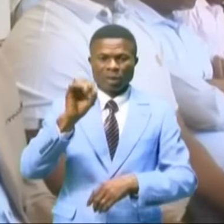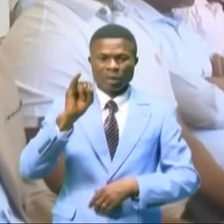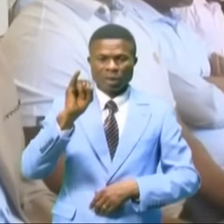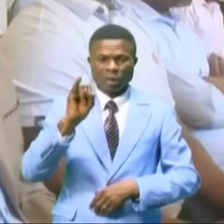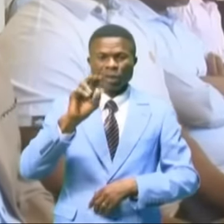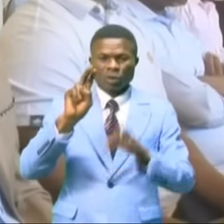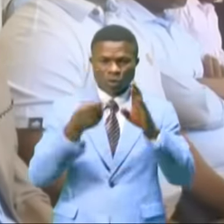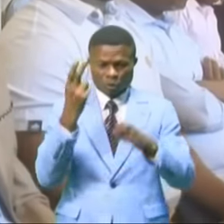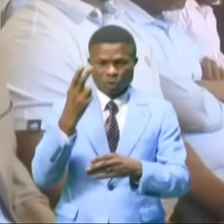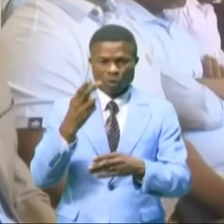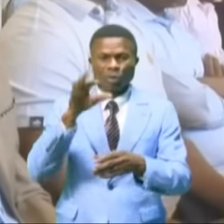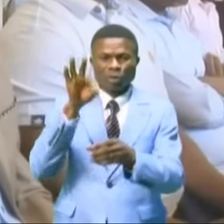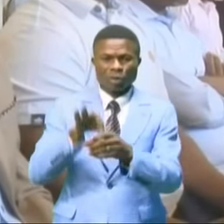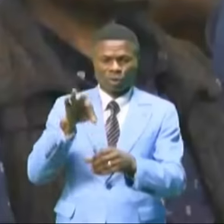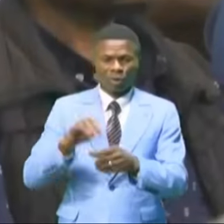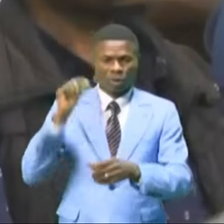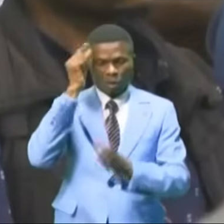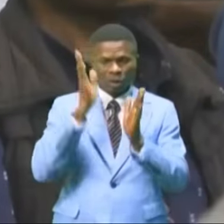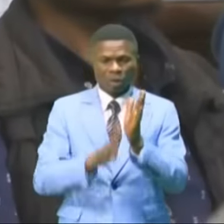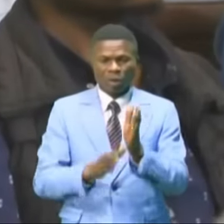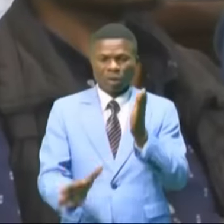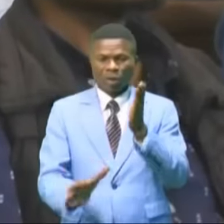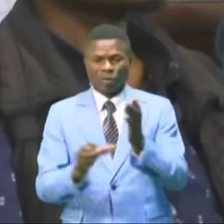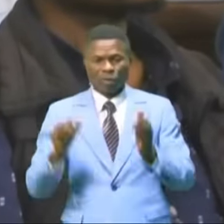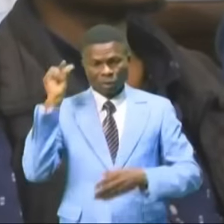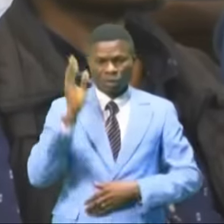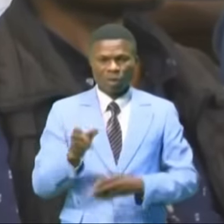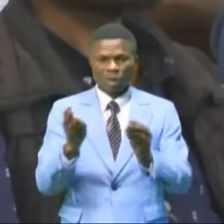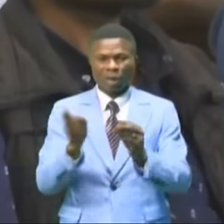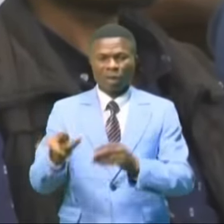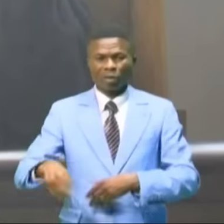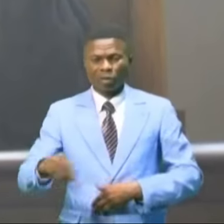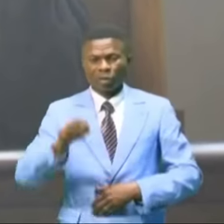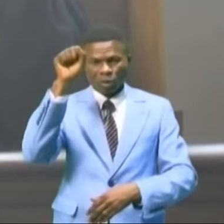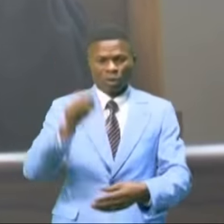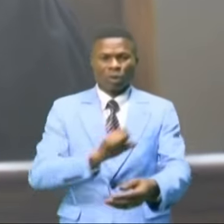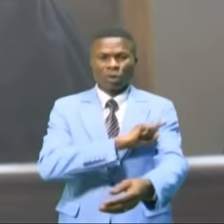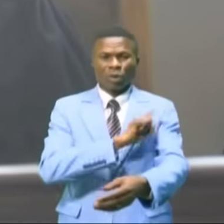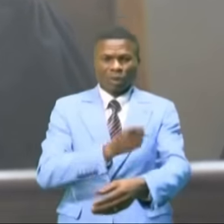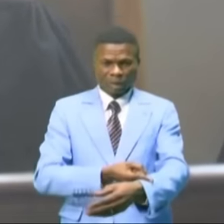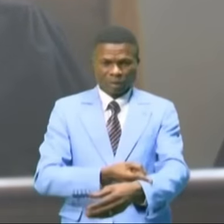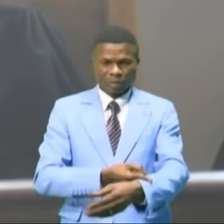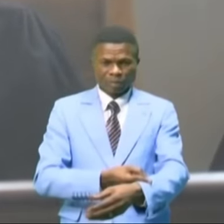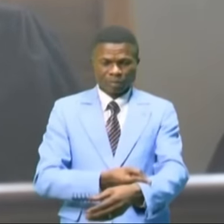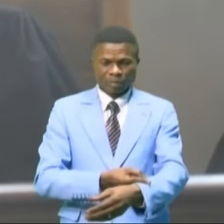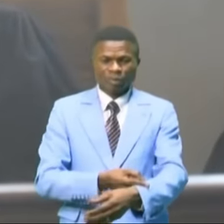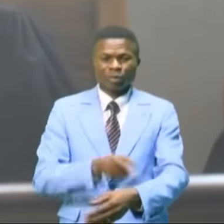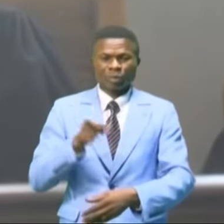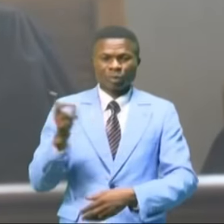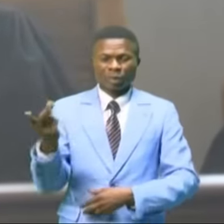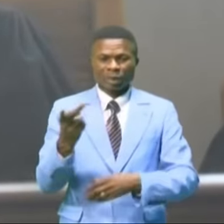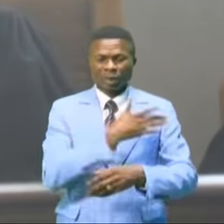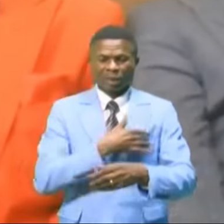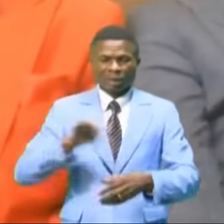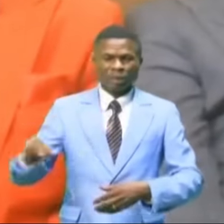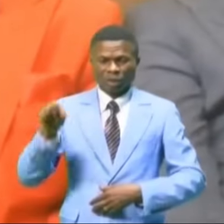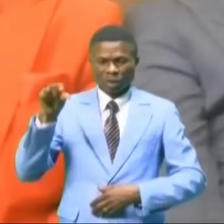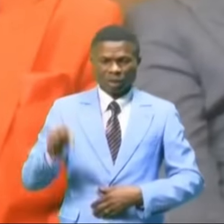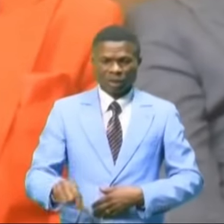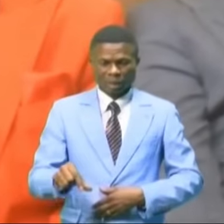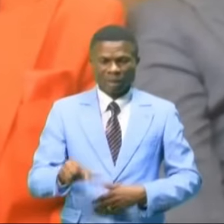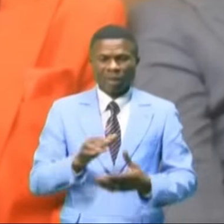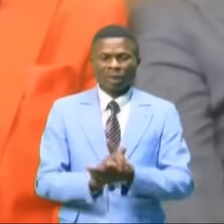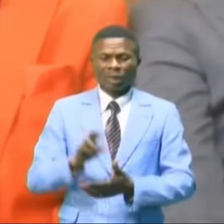tour de l'élection des gouverneurs et vice-gouverneurs à l'Assemblée provinciale du Sud Kivu, Jean-Jacques Purusi Sadiki et Jean-Jacques Elaka